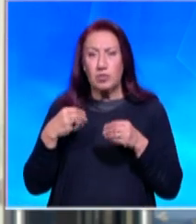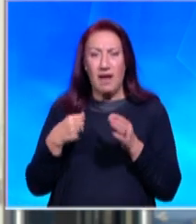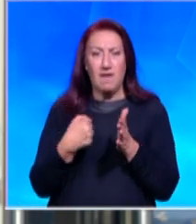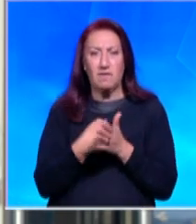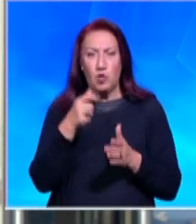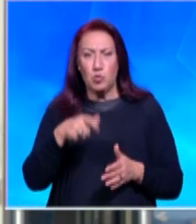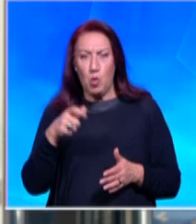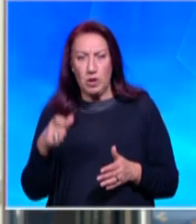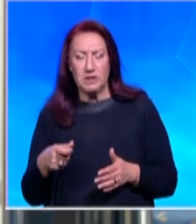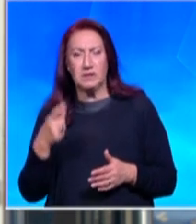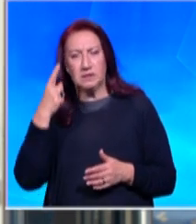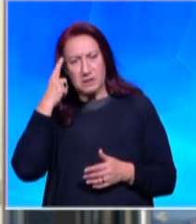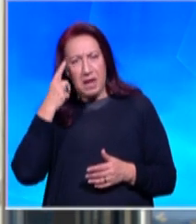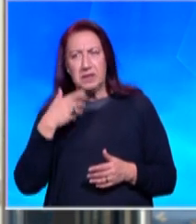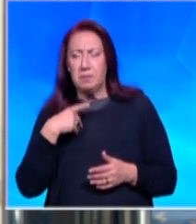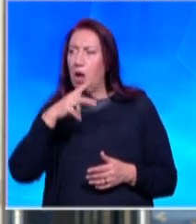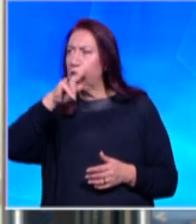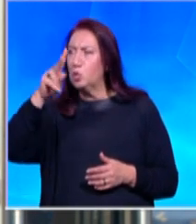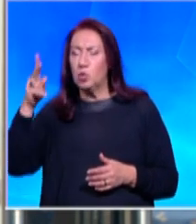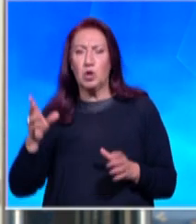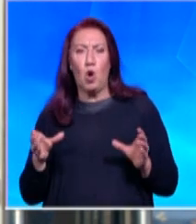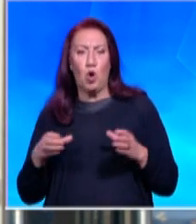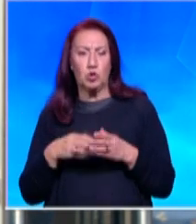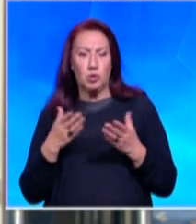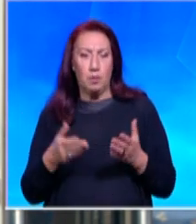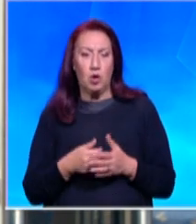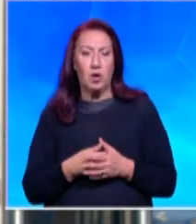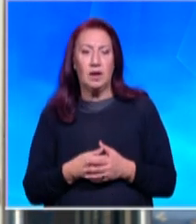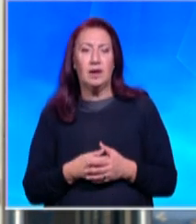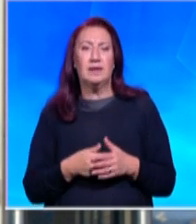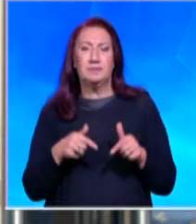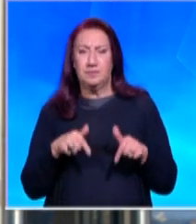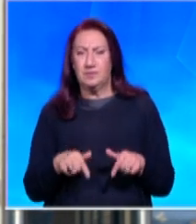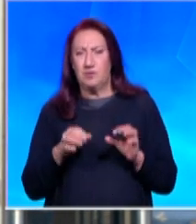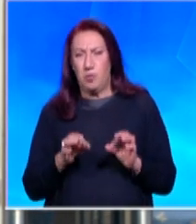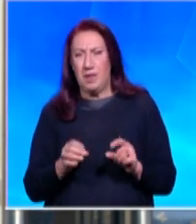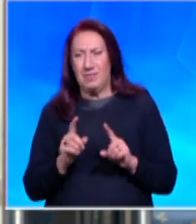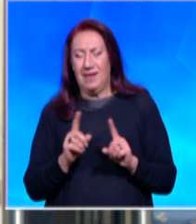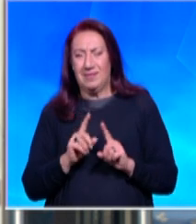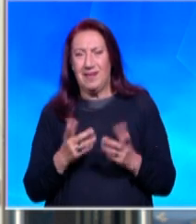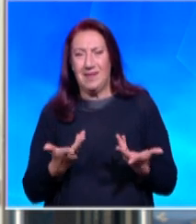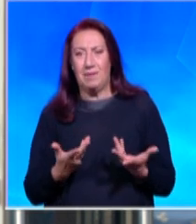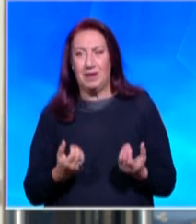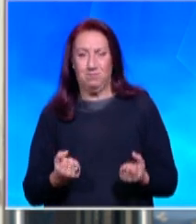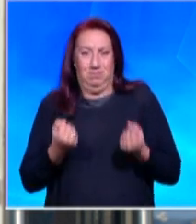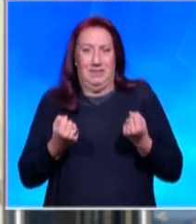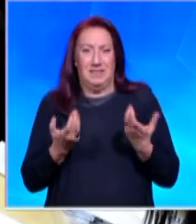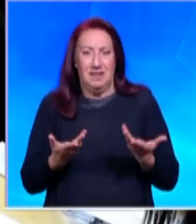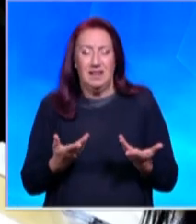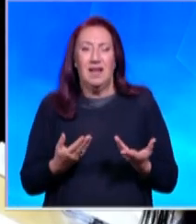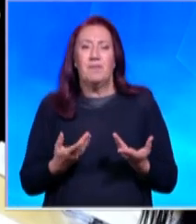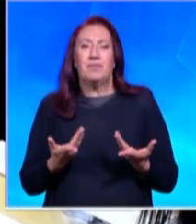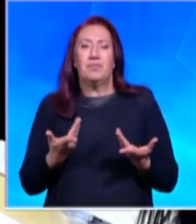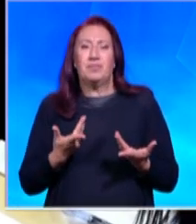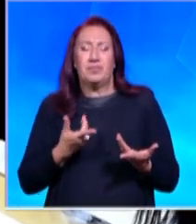предложения, знаете, и от Бръмби, и от руски отбори, да се удари главницата и тя да изчезне, в момента да няма главница и Левски да се бори с свобода от